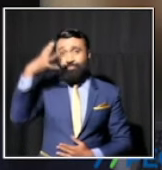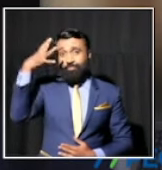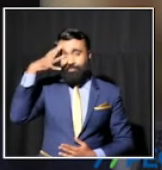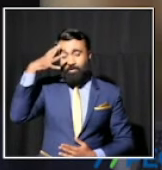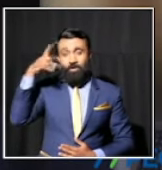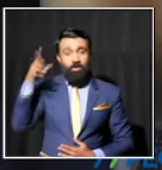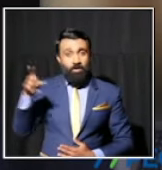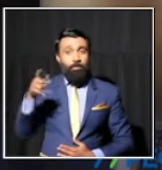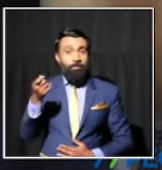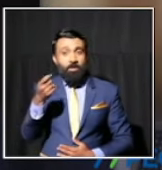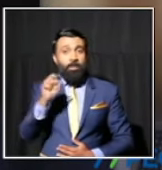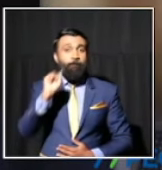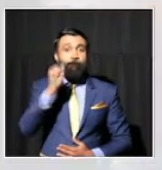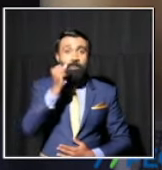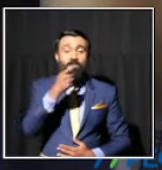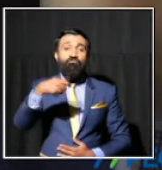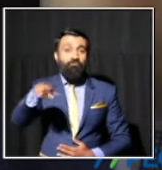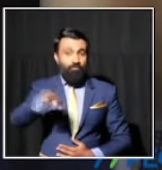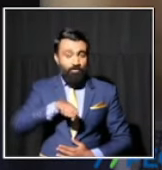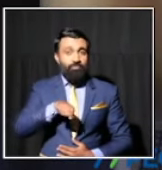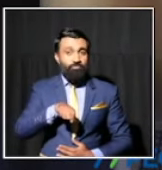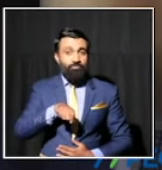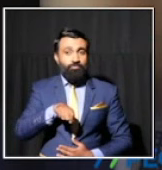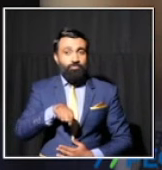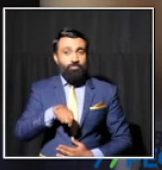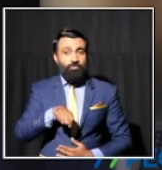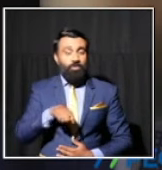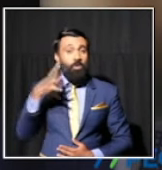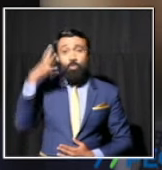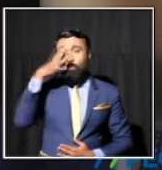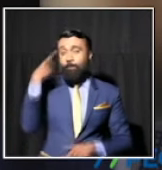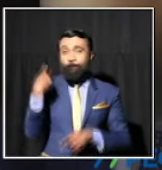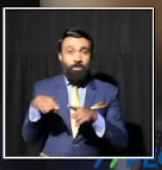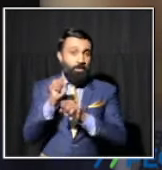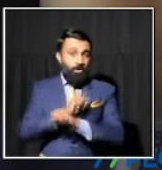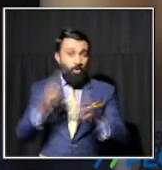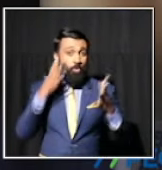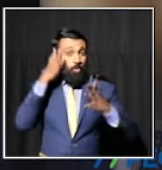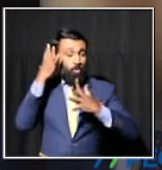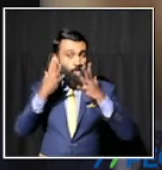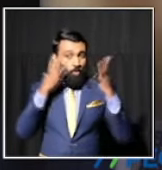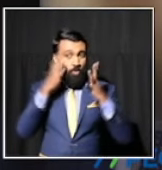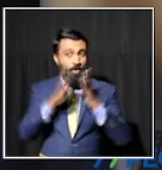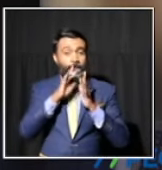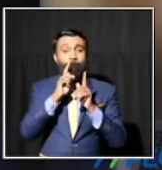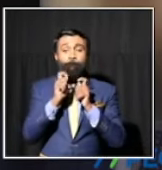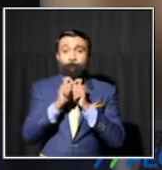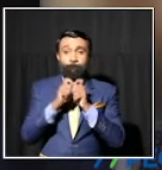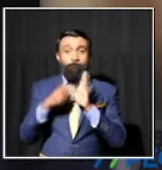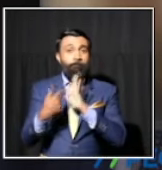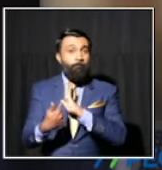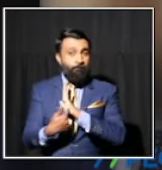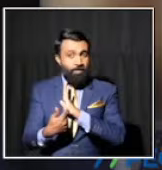ඒවා ගන්න හදන රුපියල් 50කට වගේ මුදලකට කියලා. සියලු මේක සෝලා වලින් පමනක් කරන ලෝකයේ විශාලතම බැටරි එනර්ජි ස්ටෝරේජ් සිස්ටම්